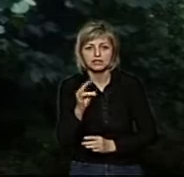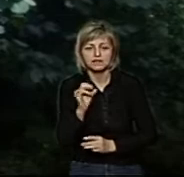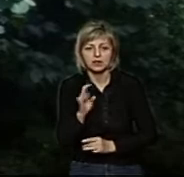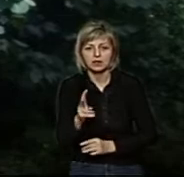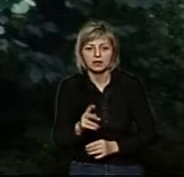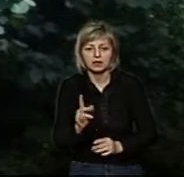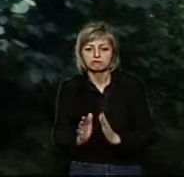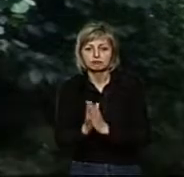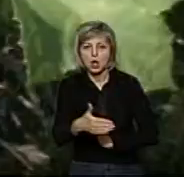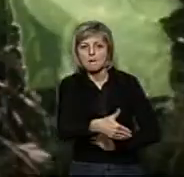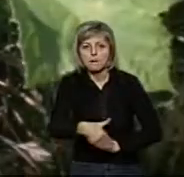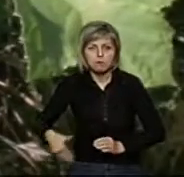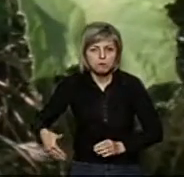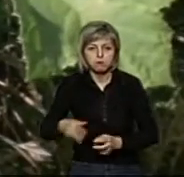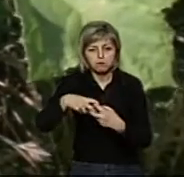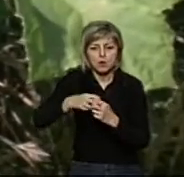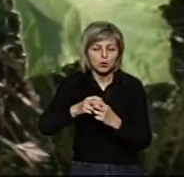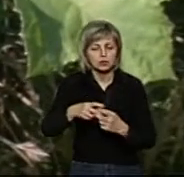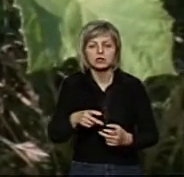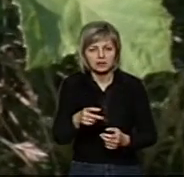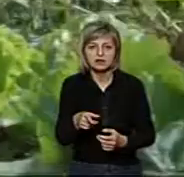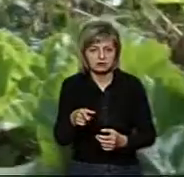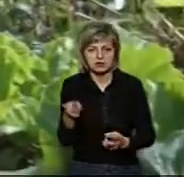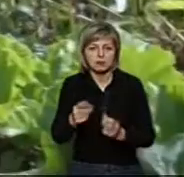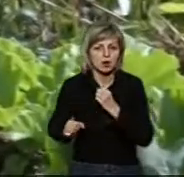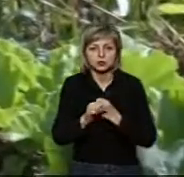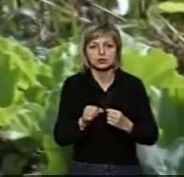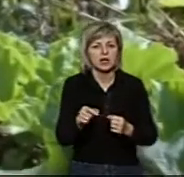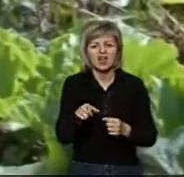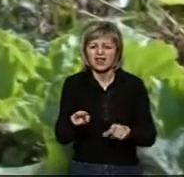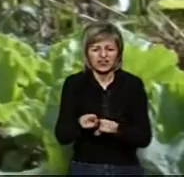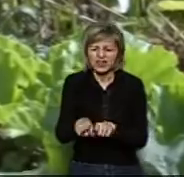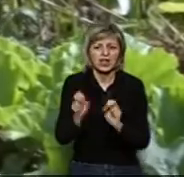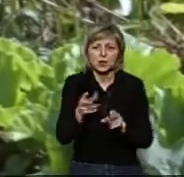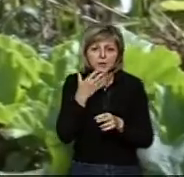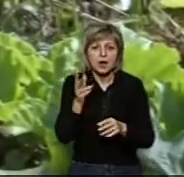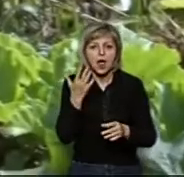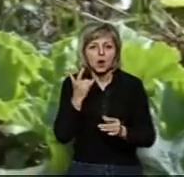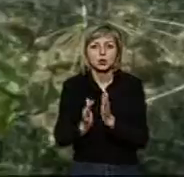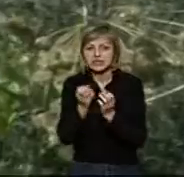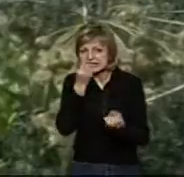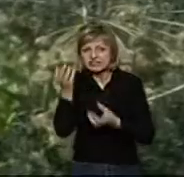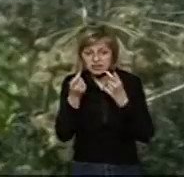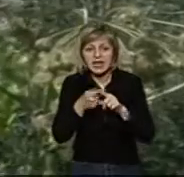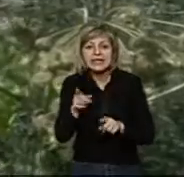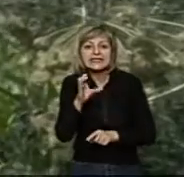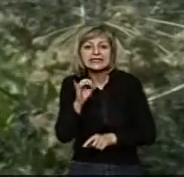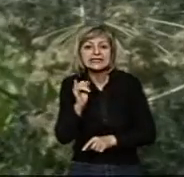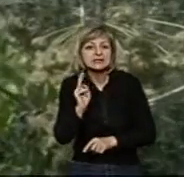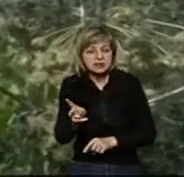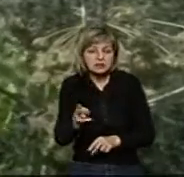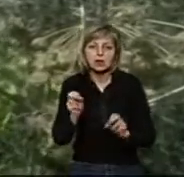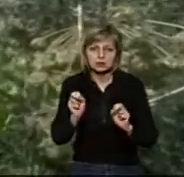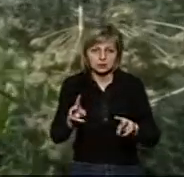по коліна і треба косити. От такий він не страшний. Коли він цвіте, от тоді сік небезпечний для здоров'я. От таким